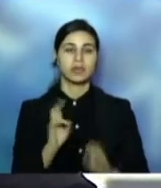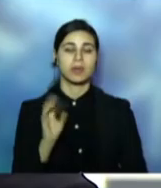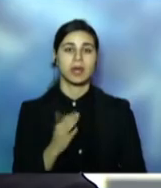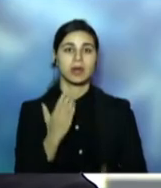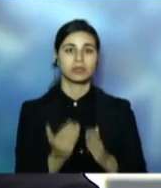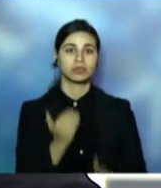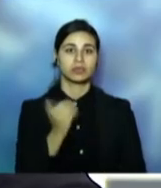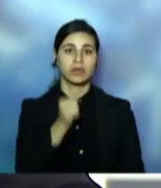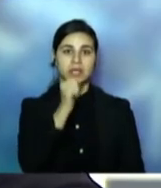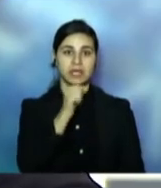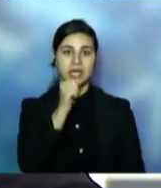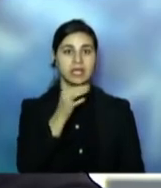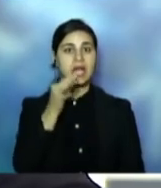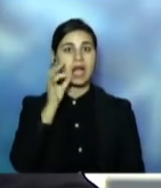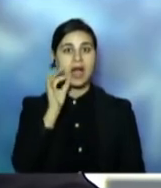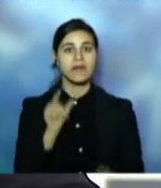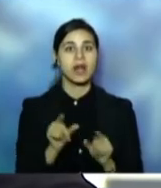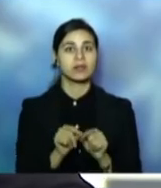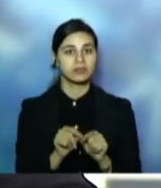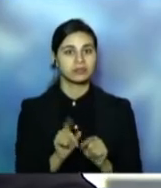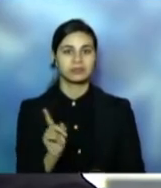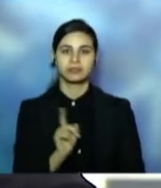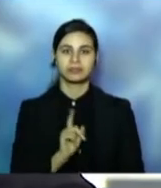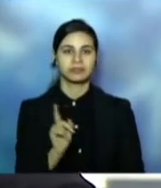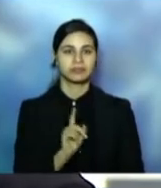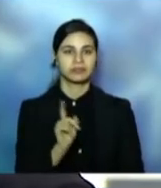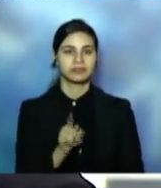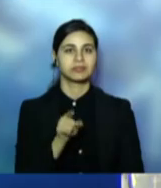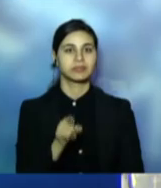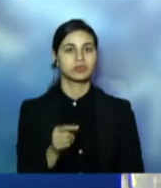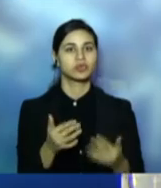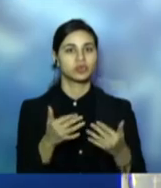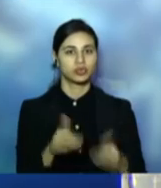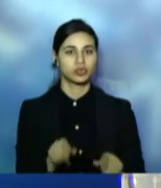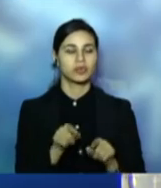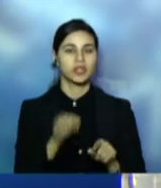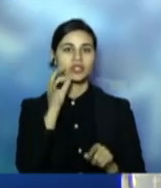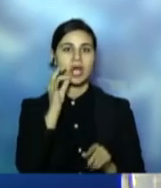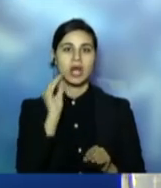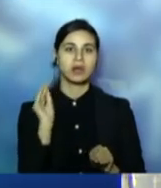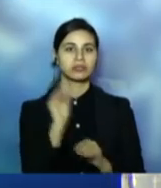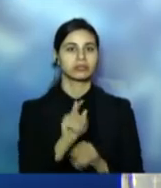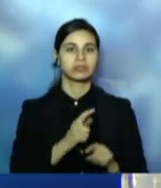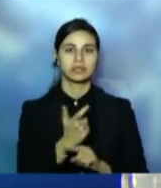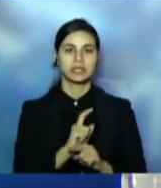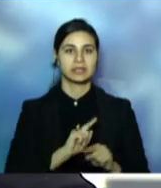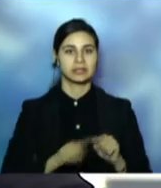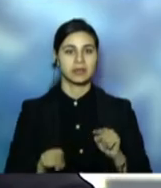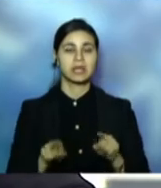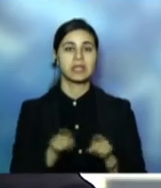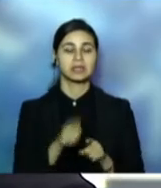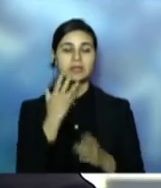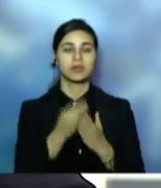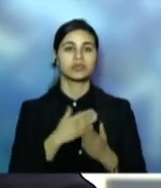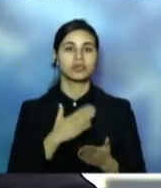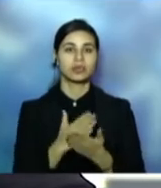თუ თქვენ ნაყინთან ყავასაც მირთმებ, ნუ რას უკაცრავად, ეს უკვე აღარ გამოგვეშ ინდექს გაზრდის. ასევე ჩვენ